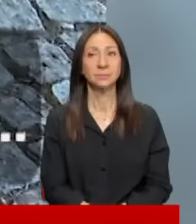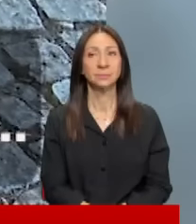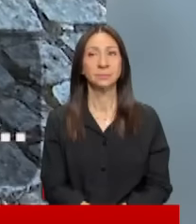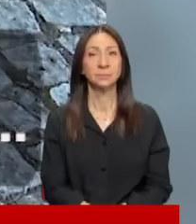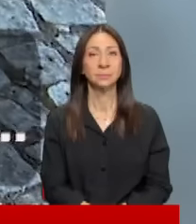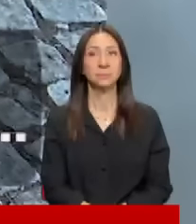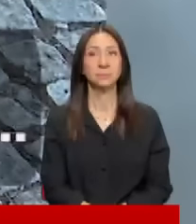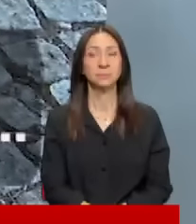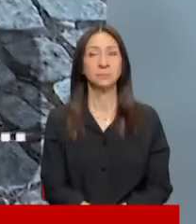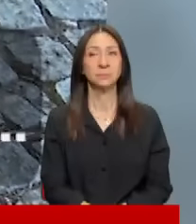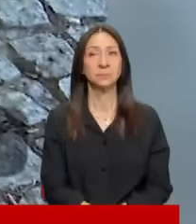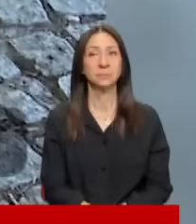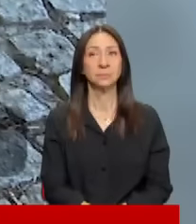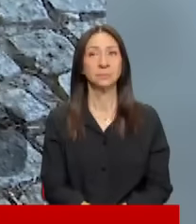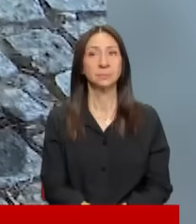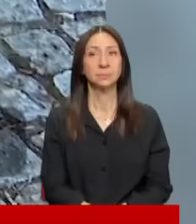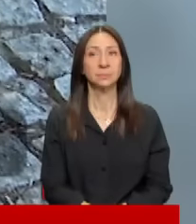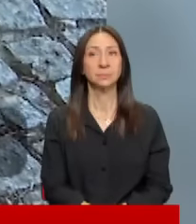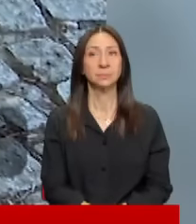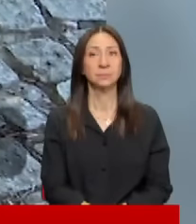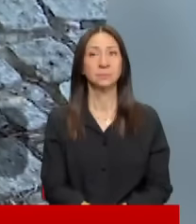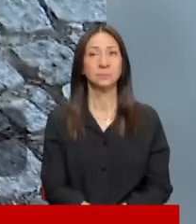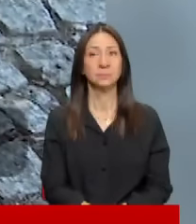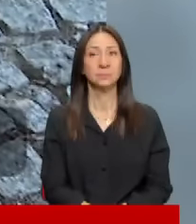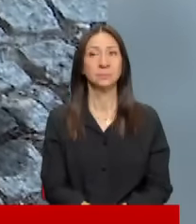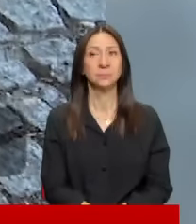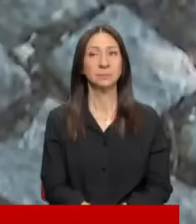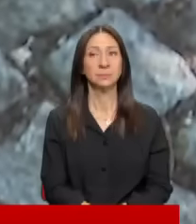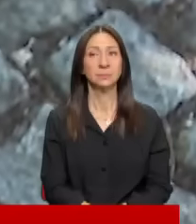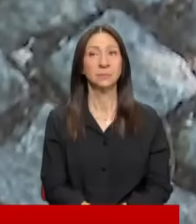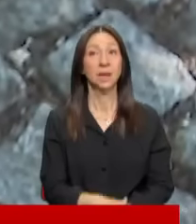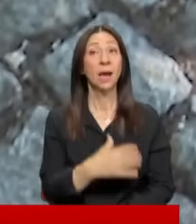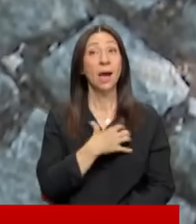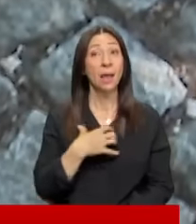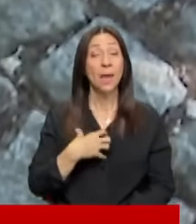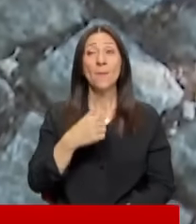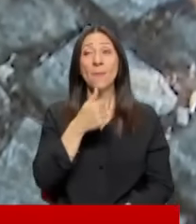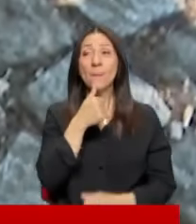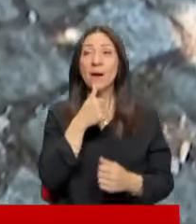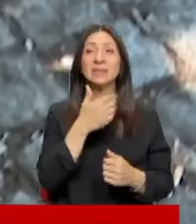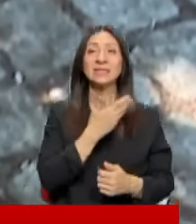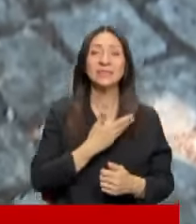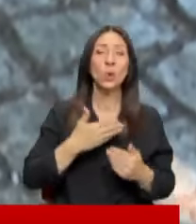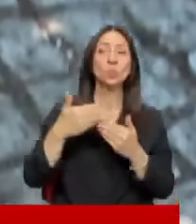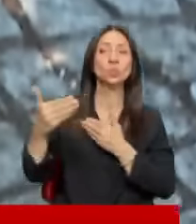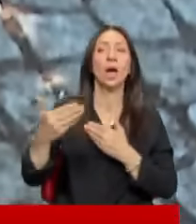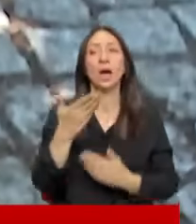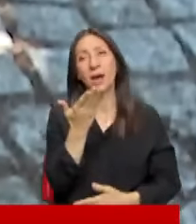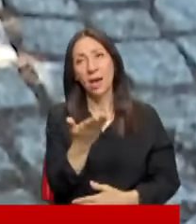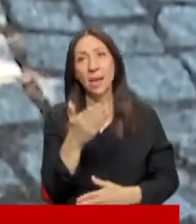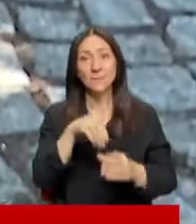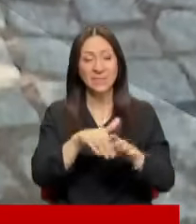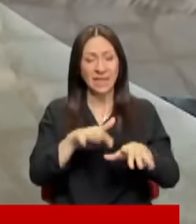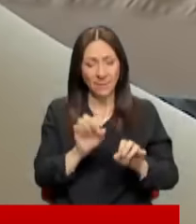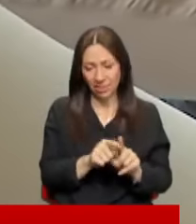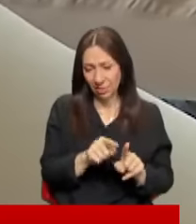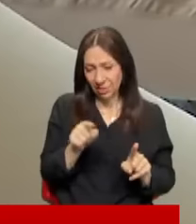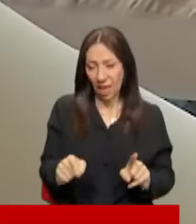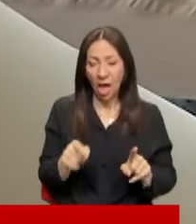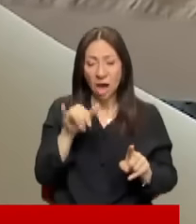savunmak zorundasınız. Mecbursunuz. Verdikleri parayla da yaşanmaz ki. Annelerinden, babalarından, sevdiklerinden uzakta, meclisin hemen